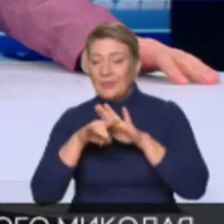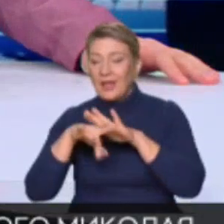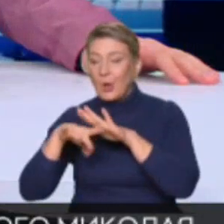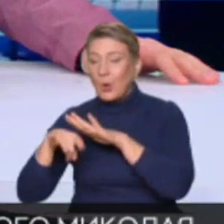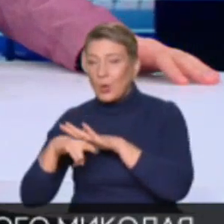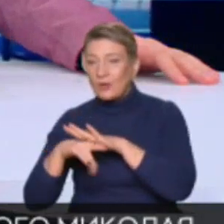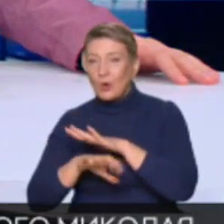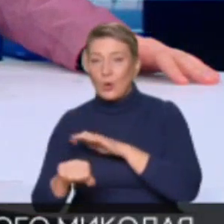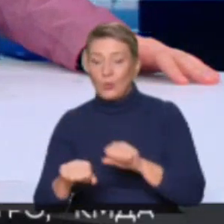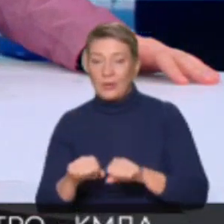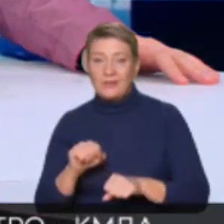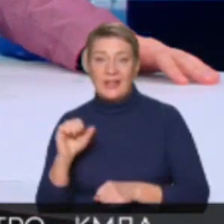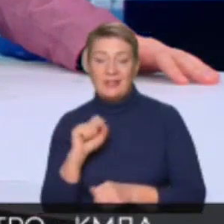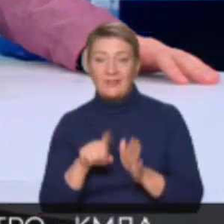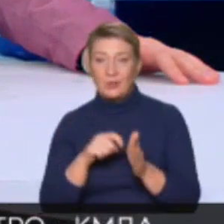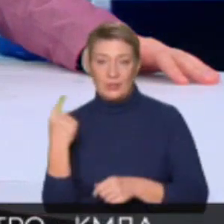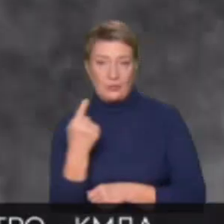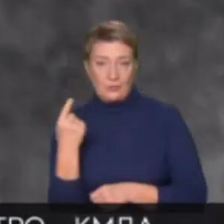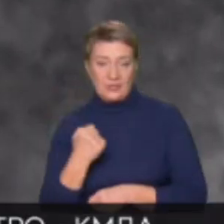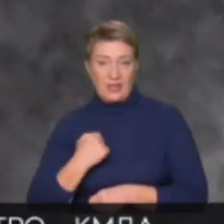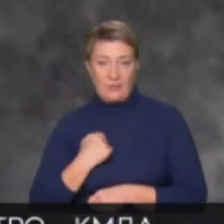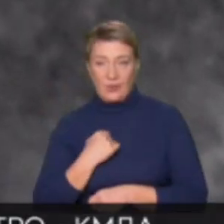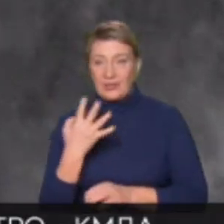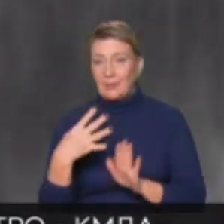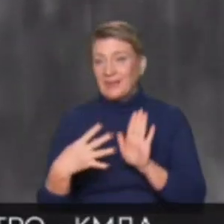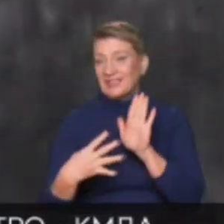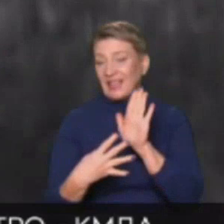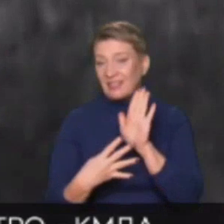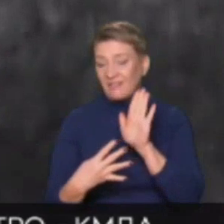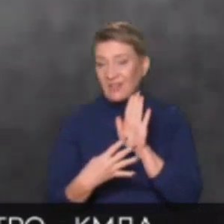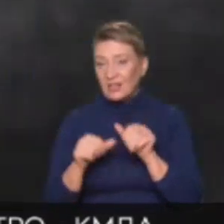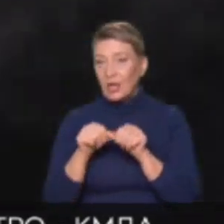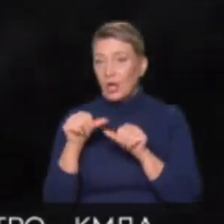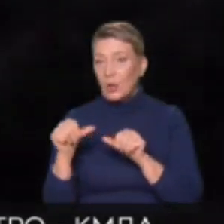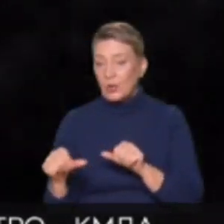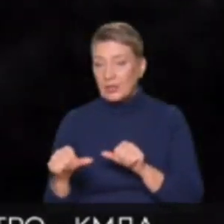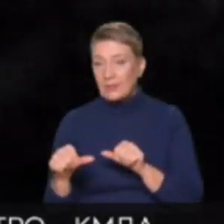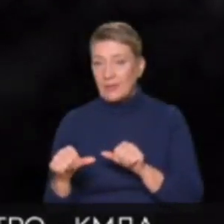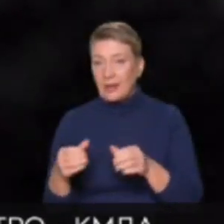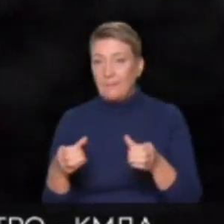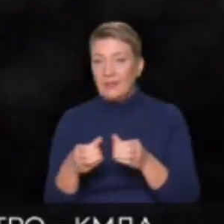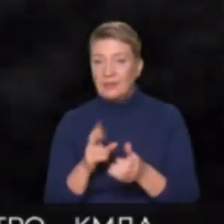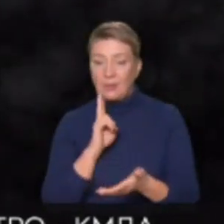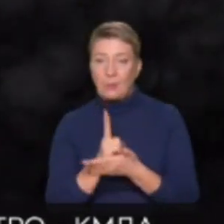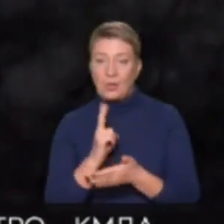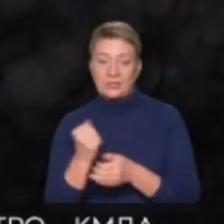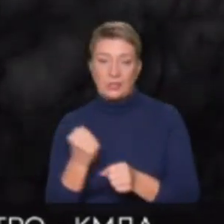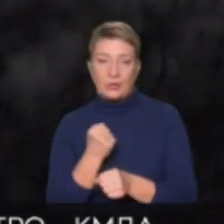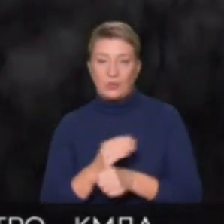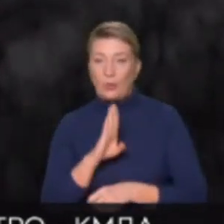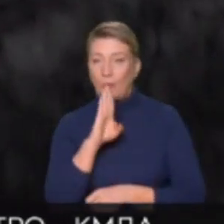На Авдіївському напрямку воїни 59-ї окремої мотопіхотної бригади показали роботу по ворожих позиціях.